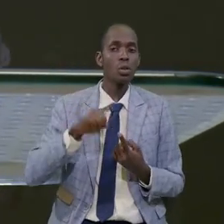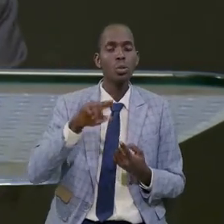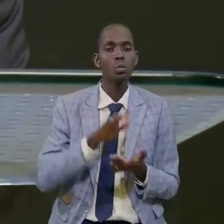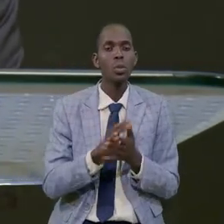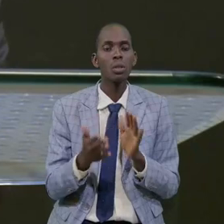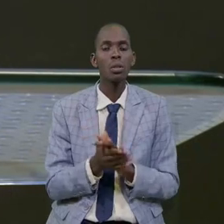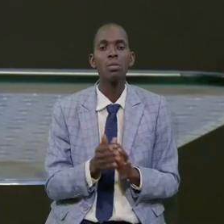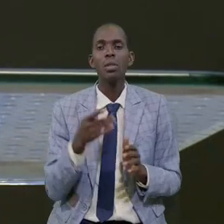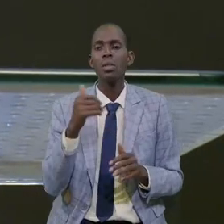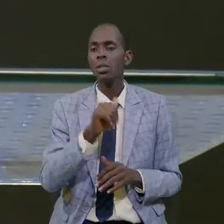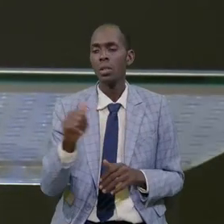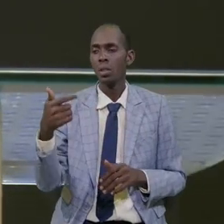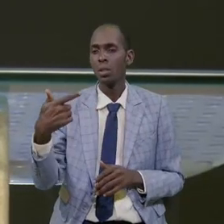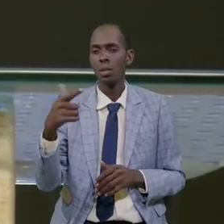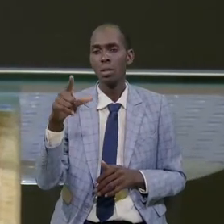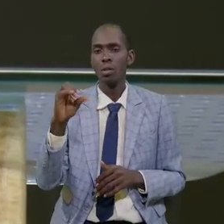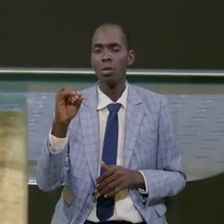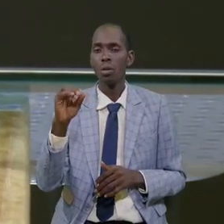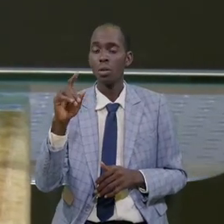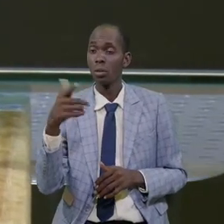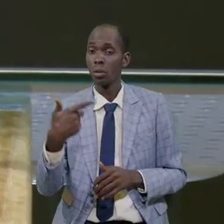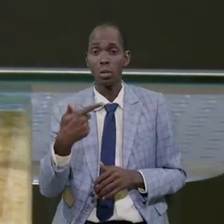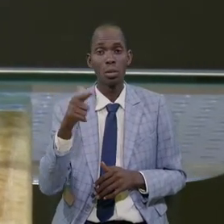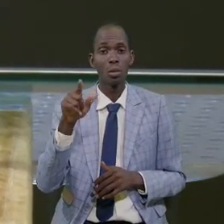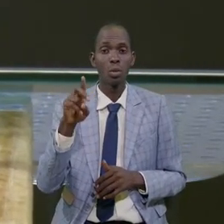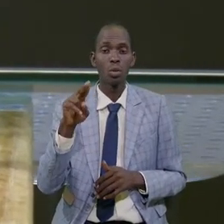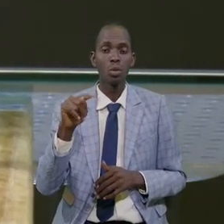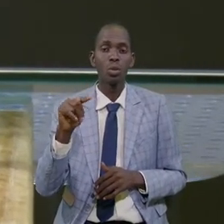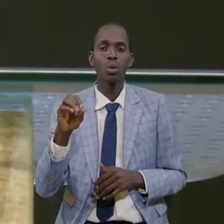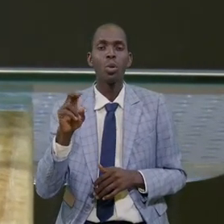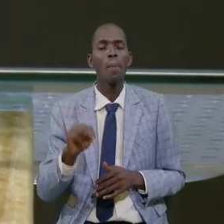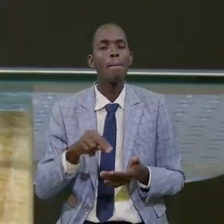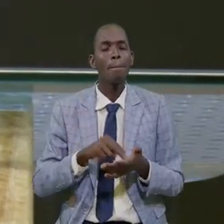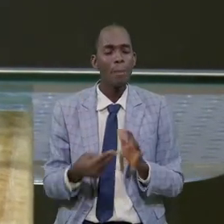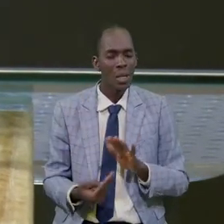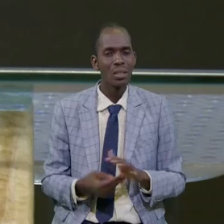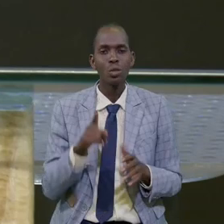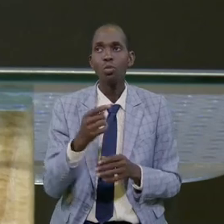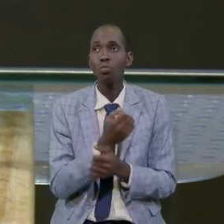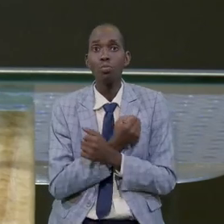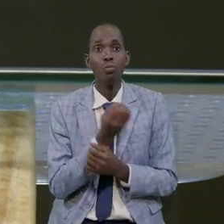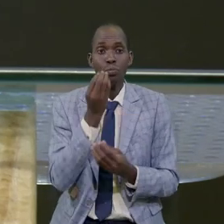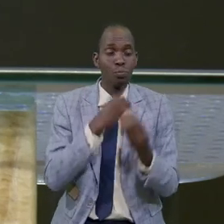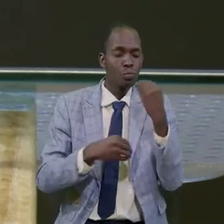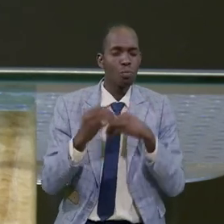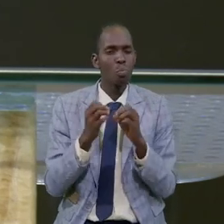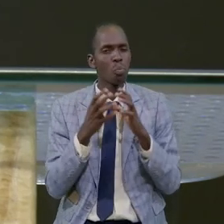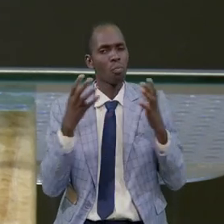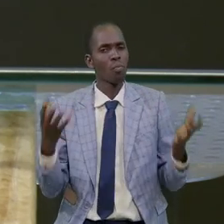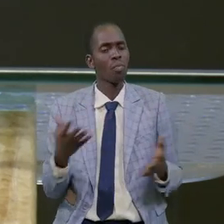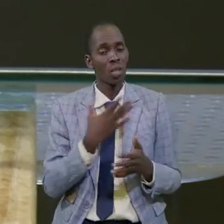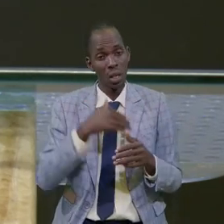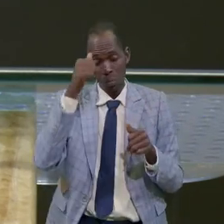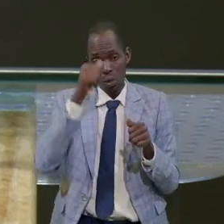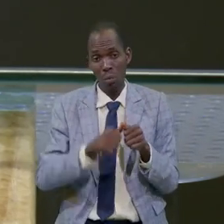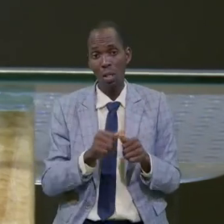que vous soyez un goinfre, un glouton. Rappelez-vous que la nourriture va passer. Même le corps,